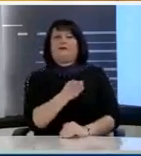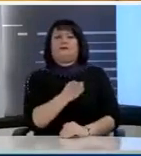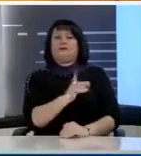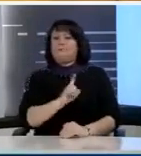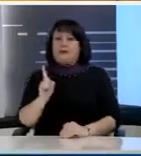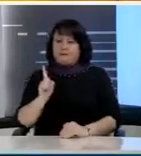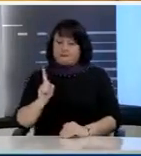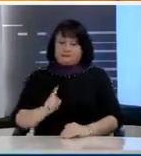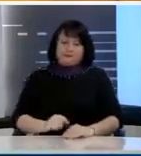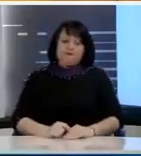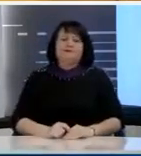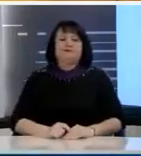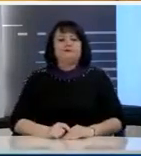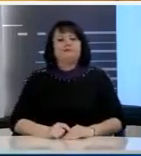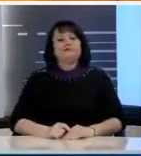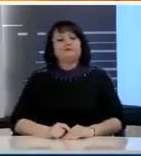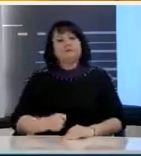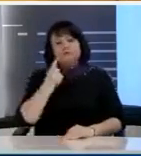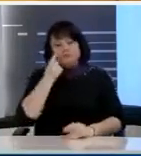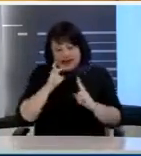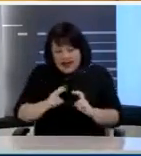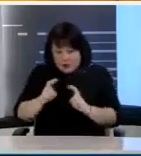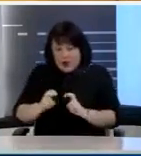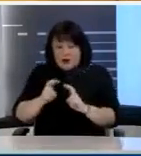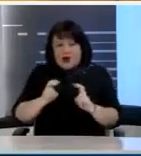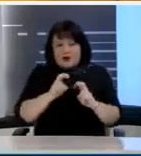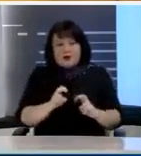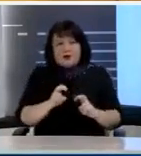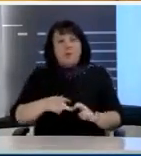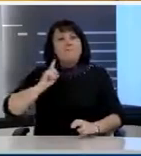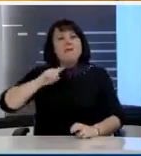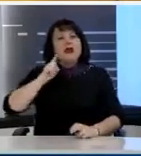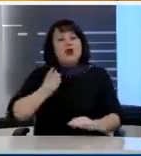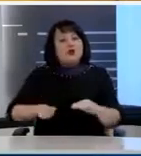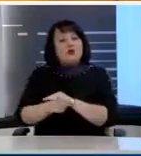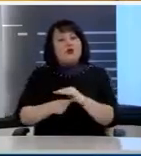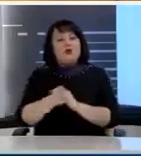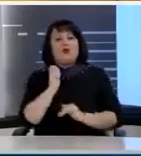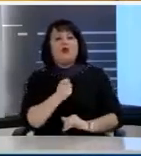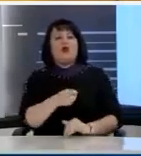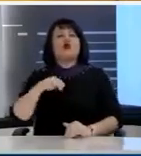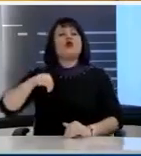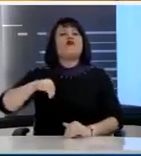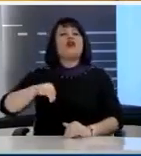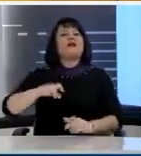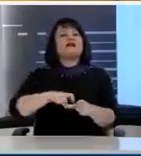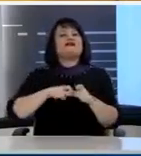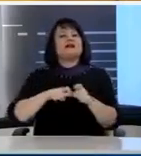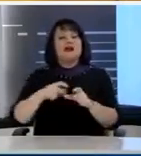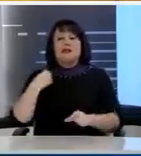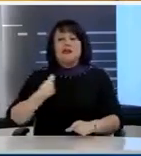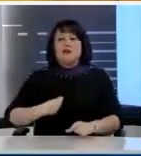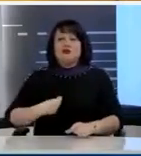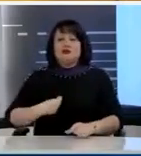Στα πλαίσια αυτά, εντόπισα με ελέγχους που διέταξα παράνομες χρηματοδοτήσεις από την εταιρεία Novartis σε